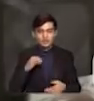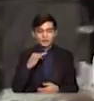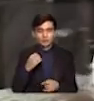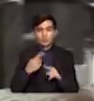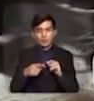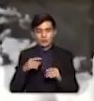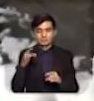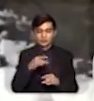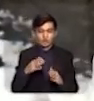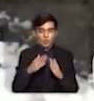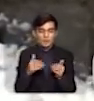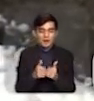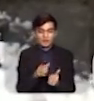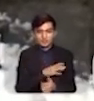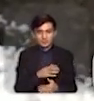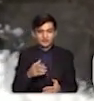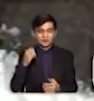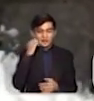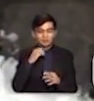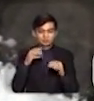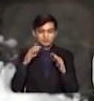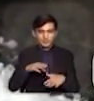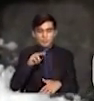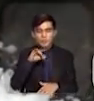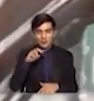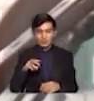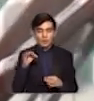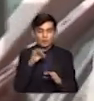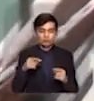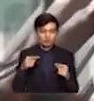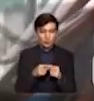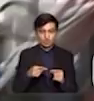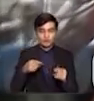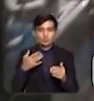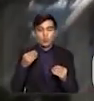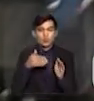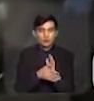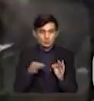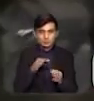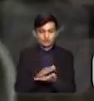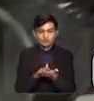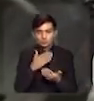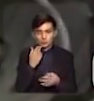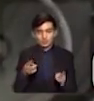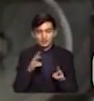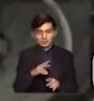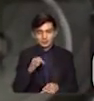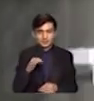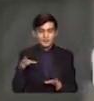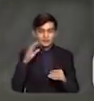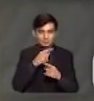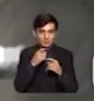мен үйлердің ауласында күл қоқыс шығындарды есептеп, нақты көлемін анықтау үшін жиналмаған күйі жатыр. Еске сала